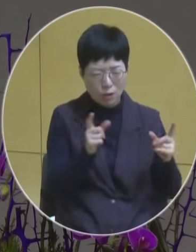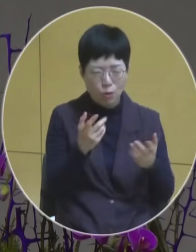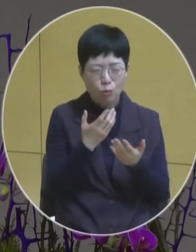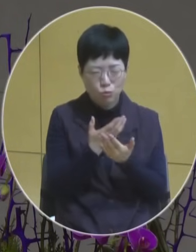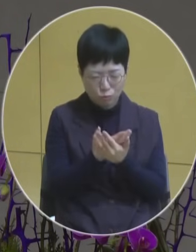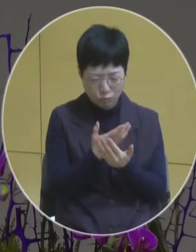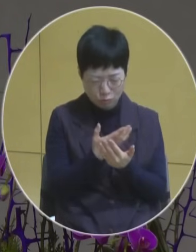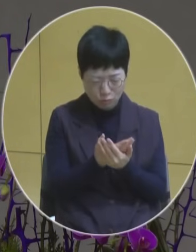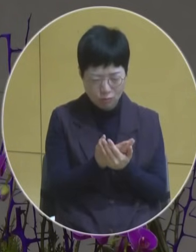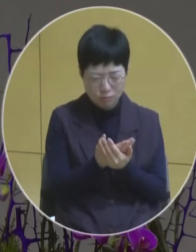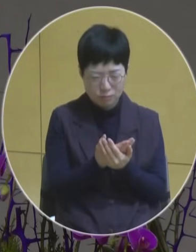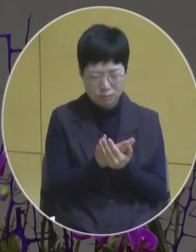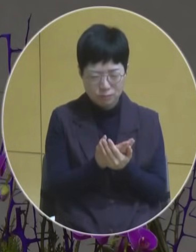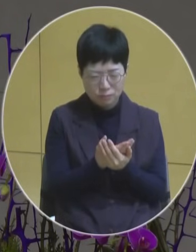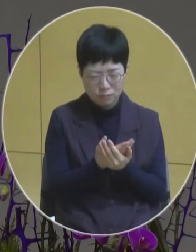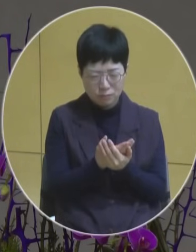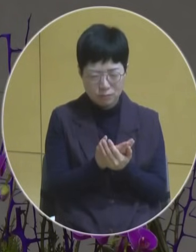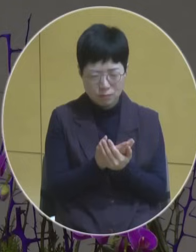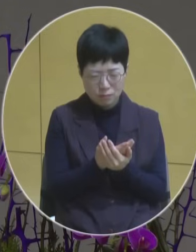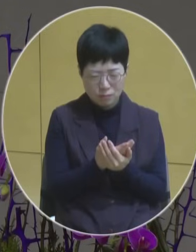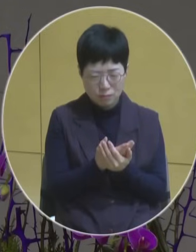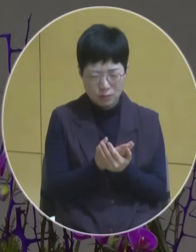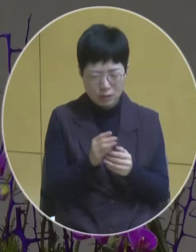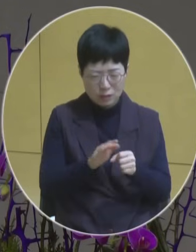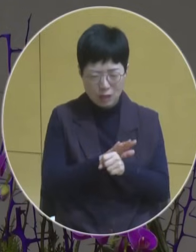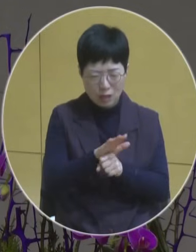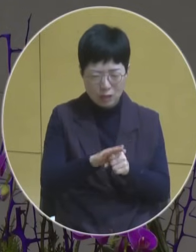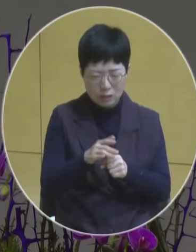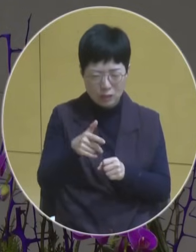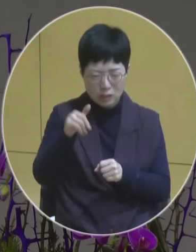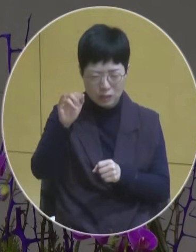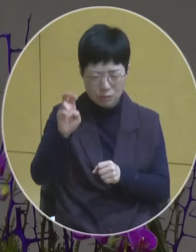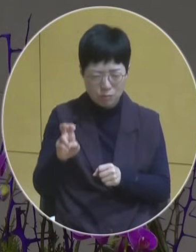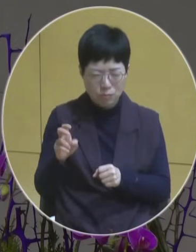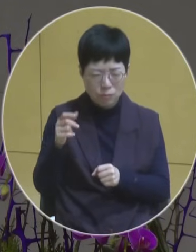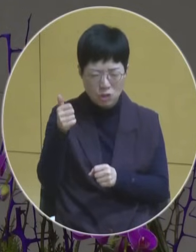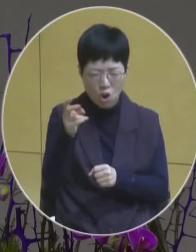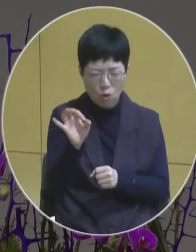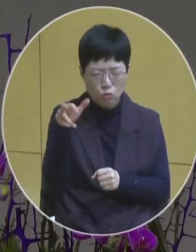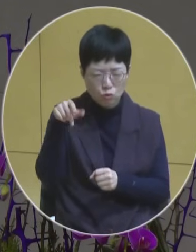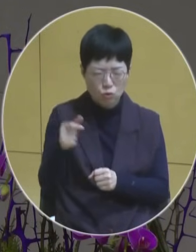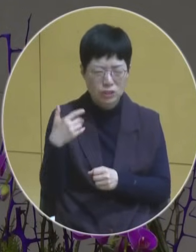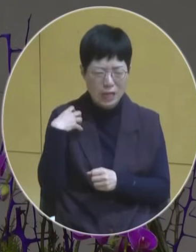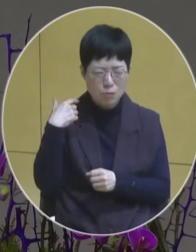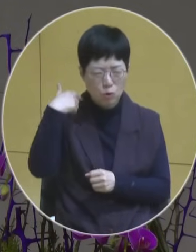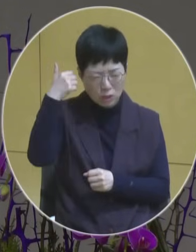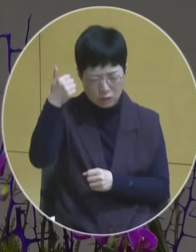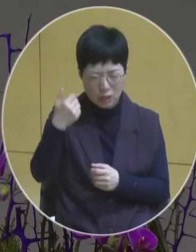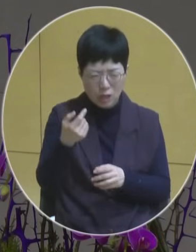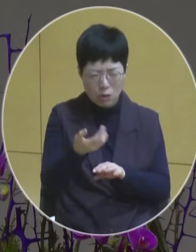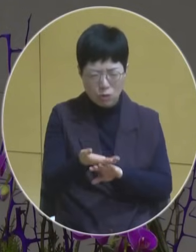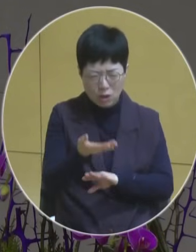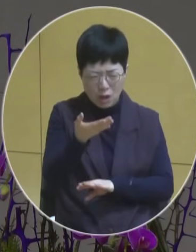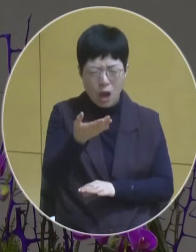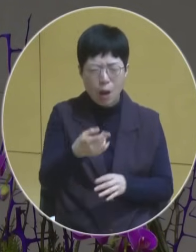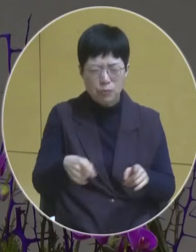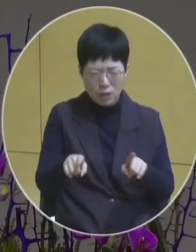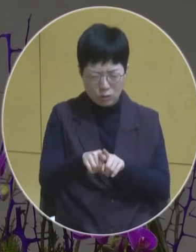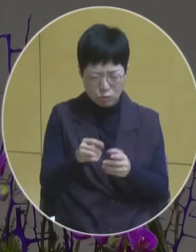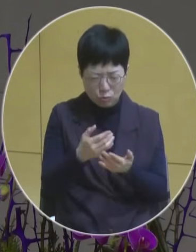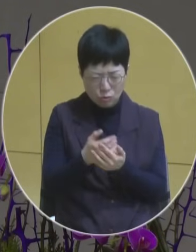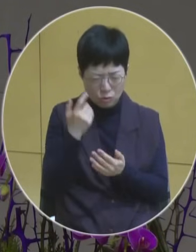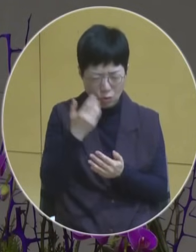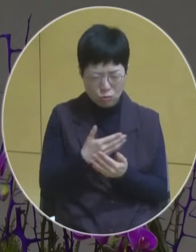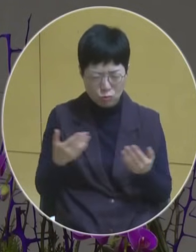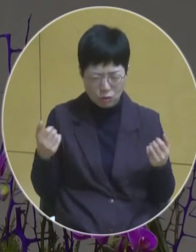있도록 인도하여 주옵소서. 사랑하는 김영준 담임 목사님께 함께하여 주옵시기를 기도드립니다.